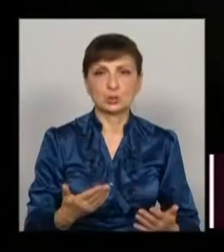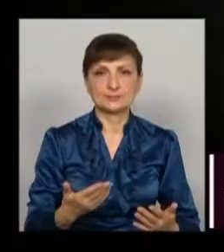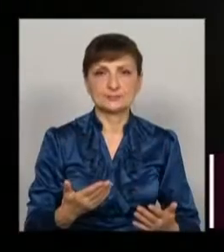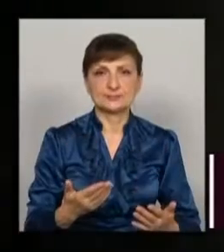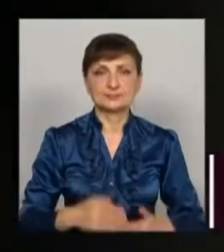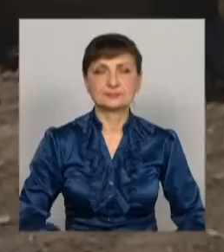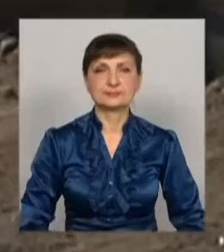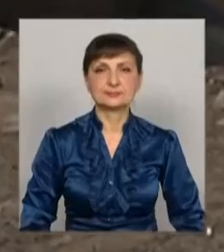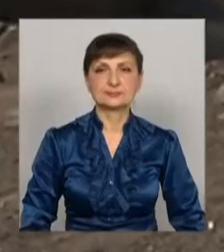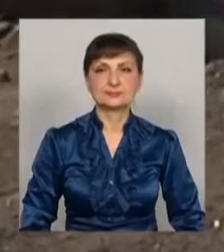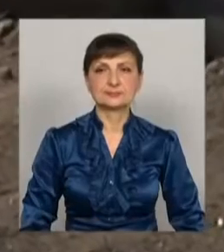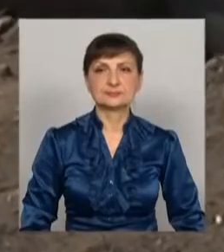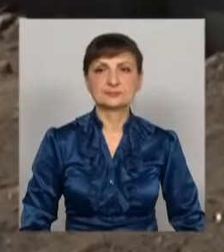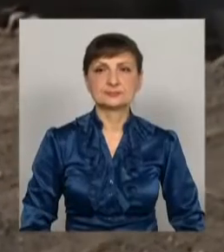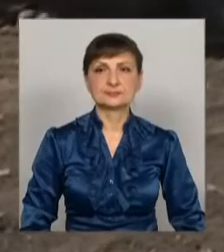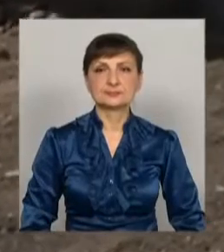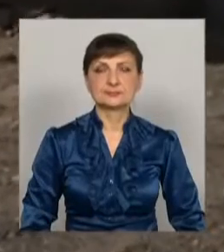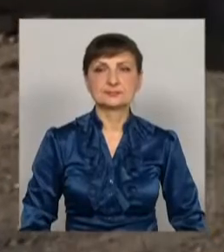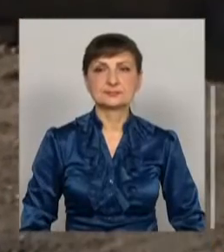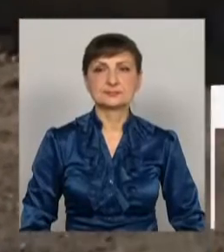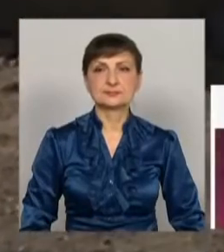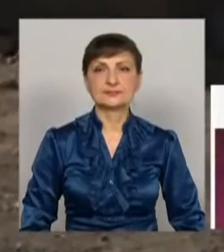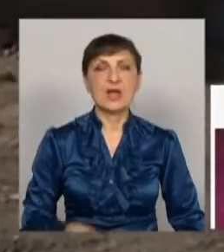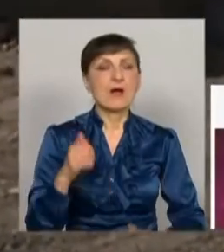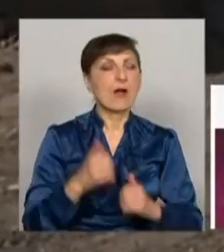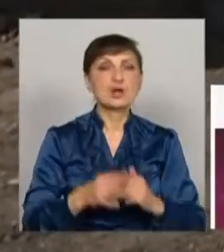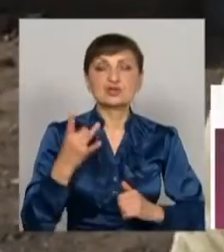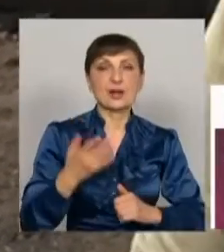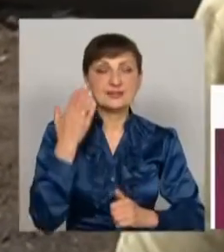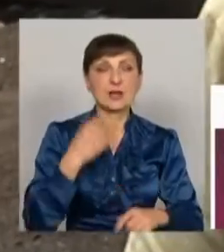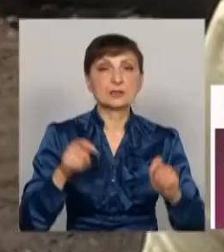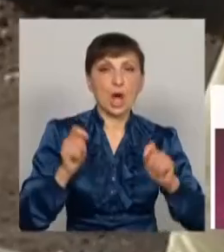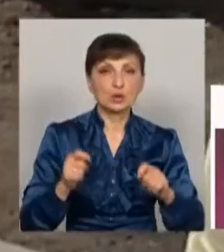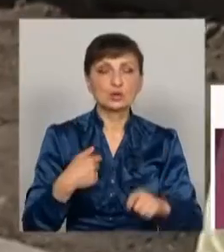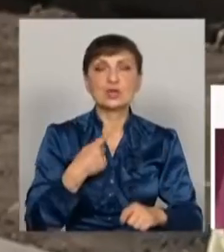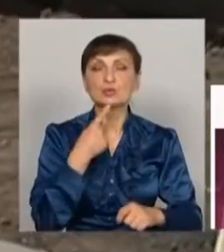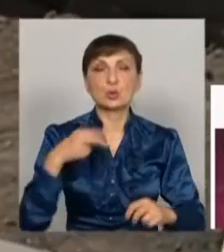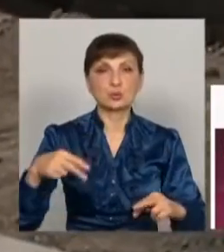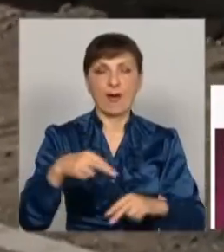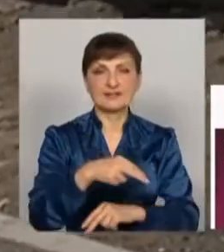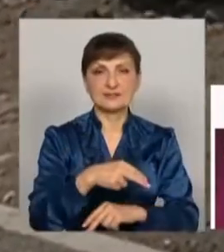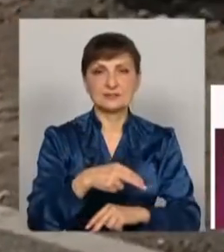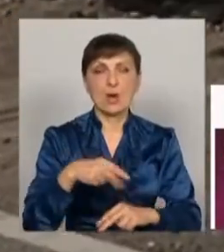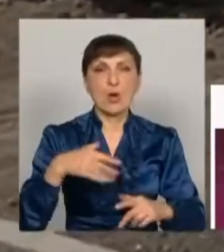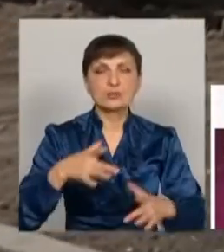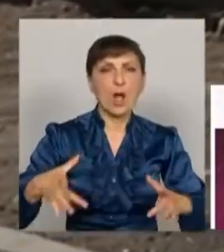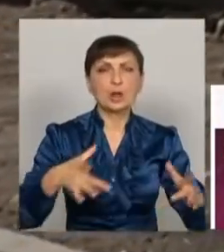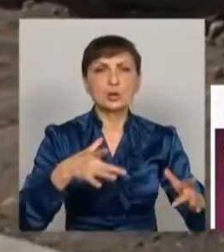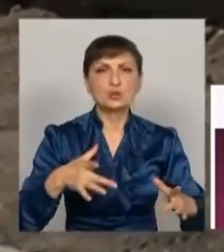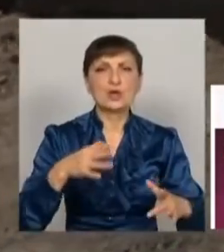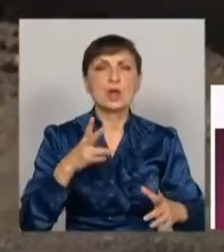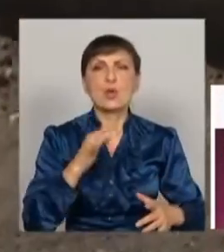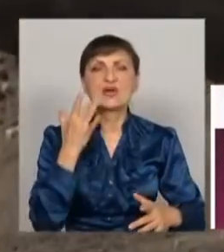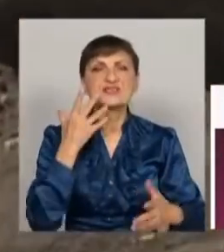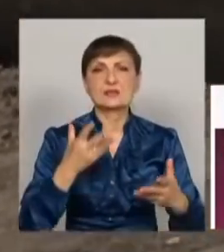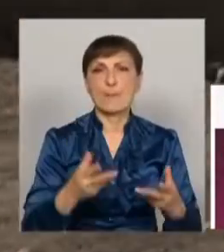с нагрузкой там пожаловаться real man show names каждый раз когда идет дождь нам трудно передвигаться ходим по лужам ноги вечно